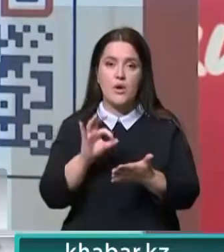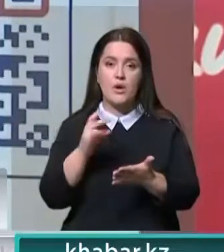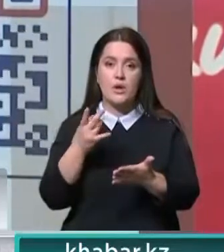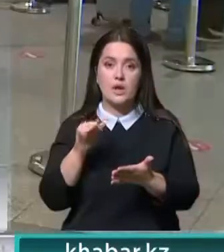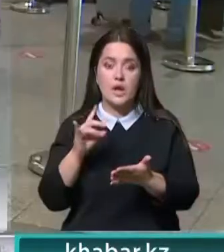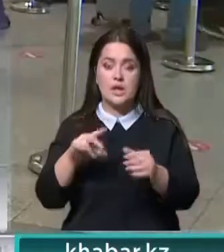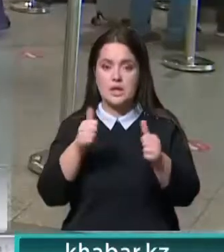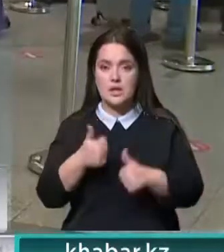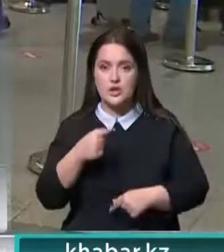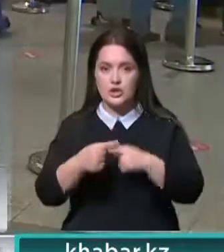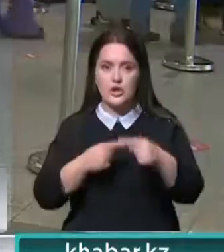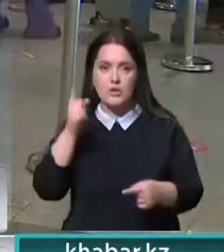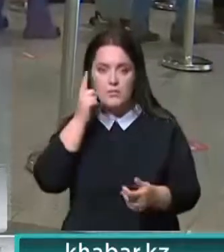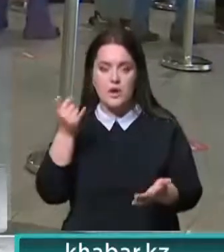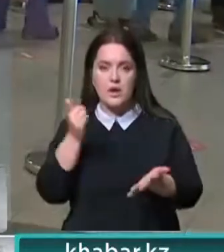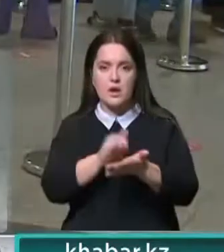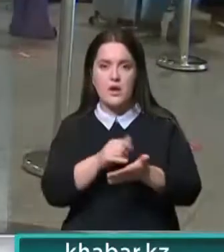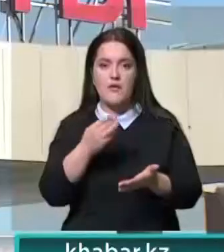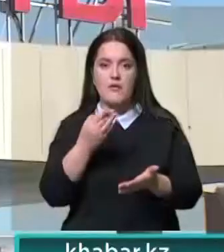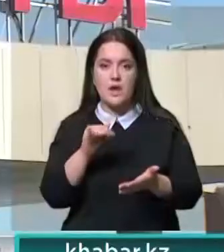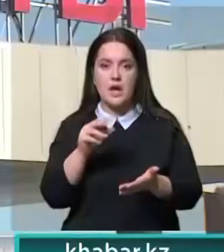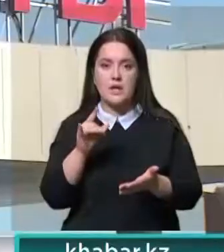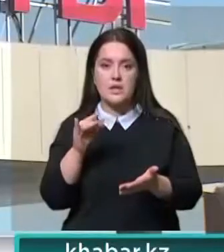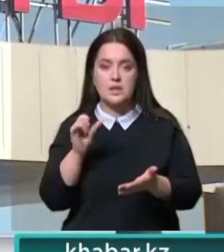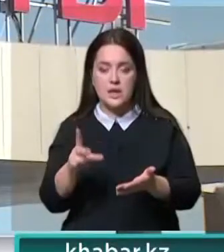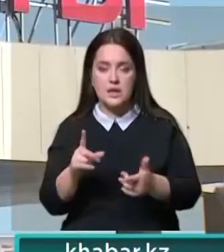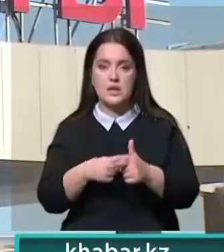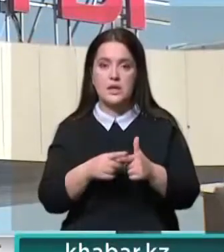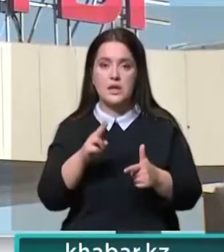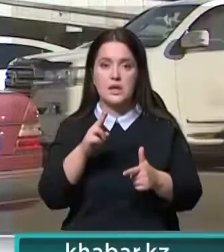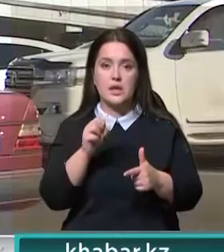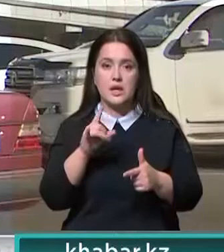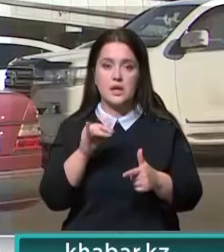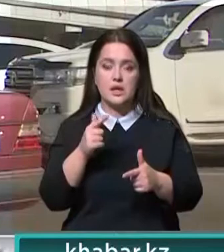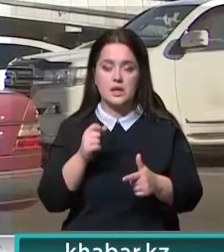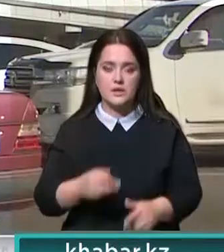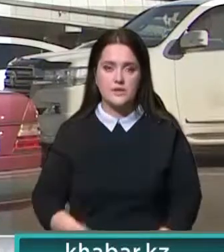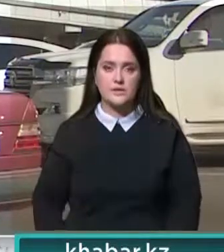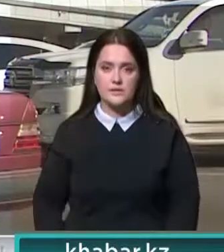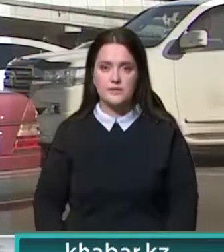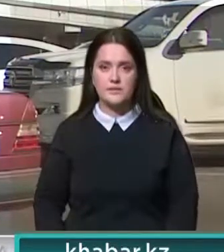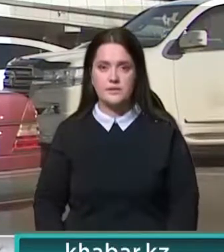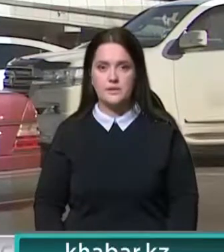онлайн-регистрация через мобильное приложение «Флайерстан» или на сайте Карлыгаш Минаякова, Кенжи Амраев, Хабар, Алматы.